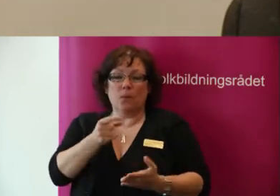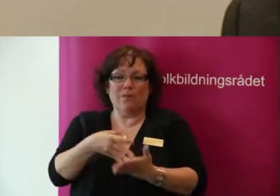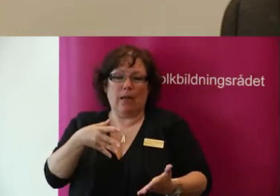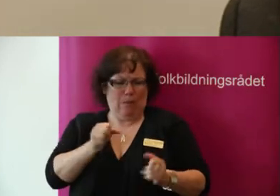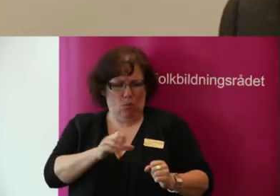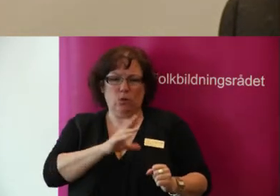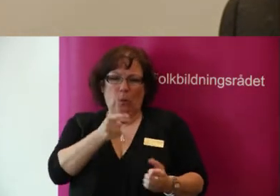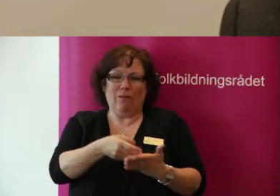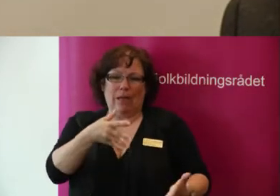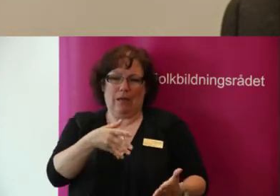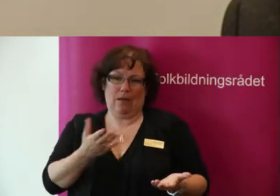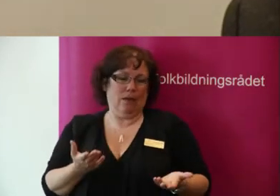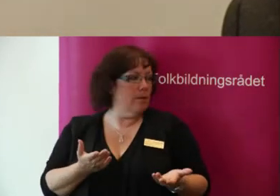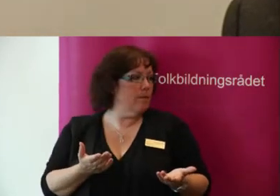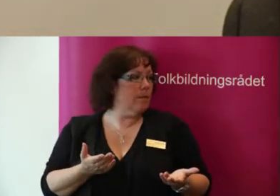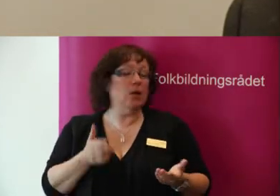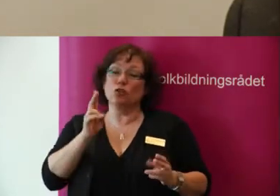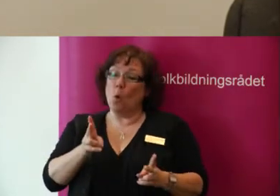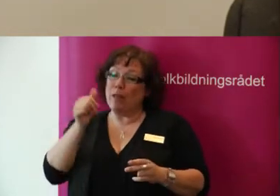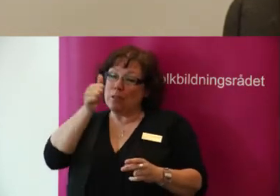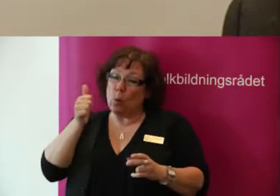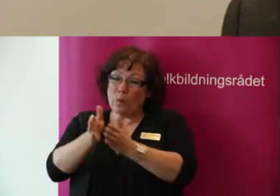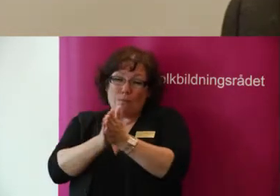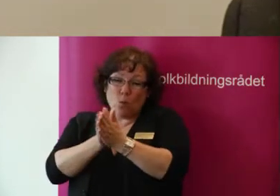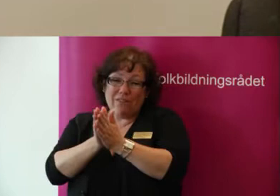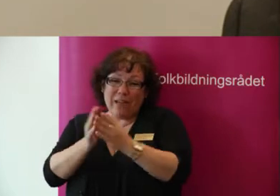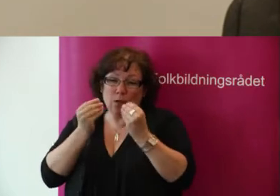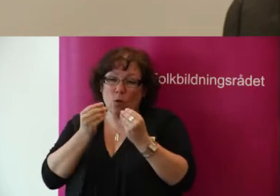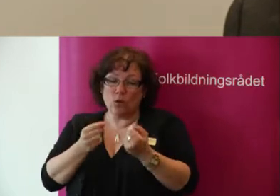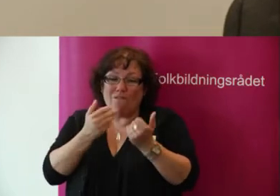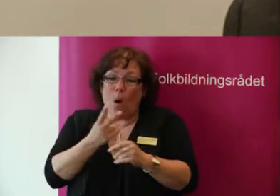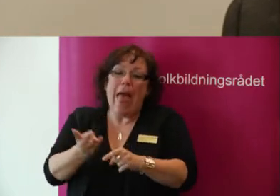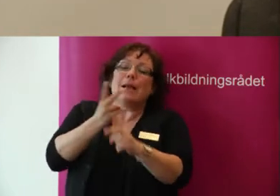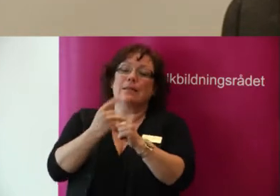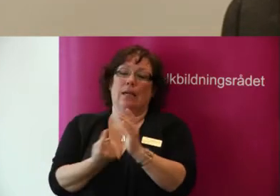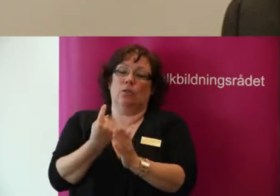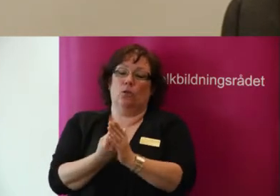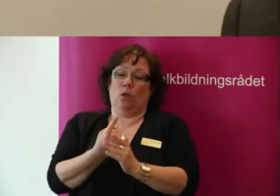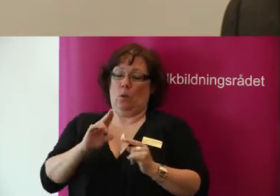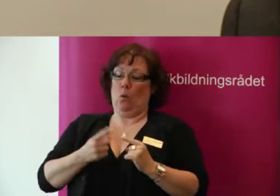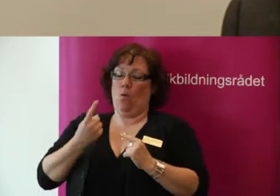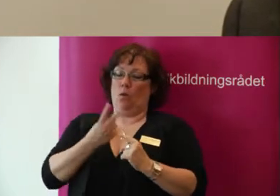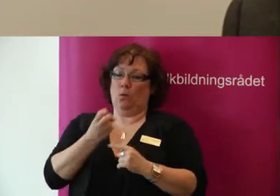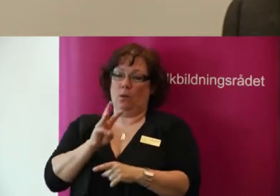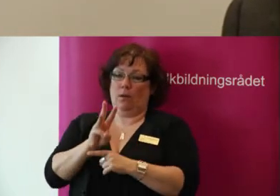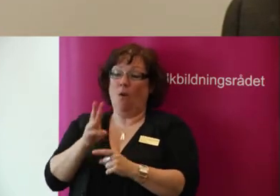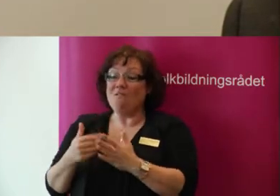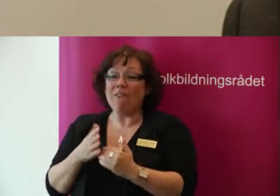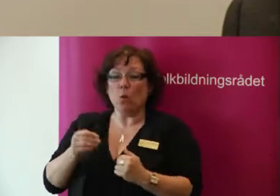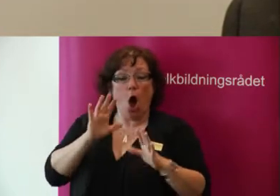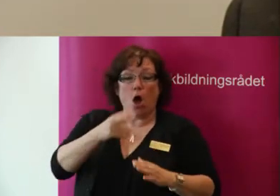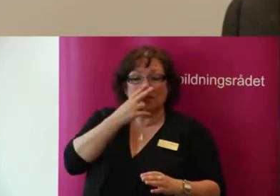det är. De studiemotiverande kurserna fick extra resurser 2013 just därför att man hade konstaterat att de fungerade